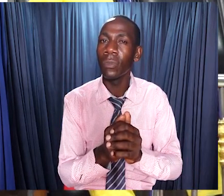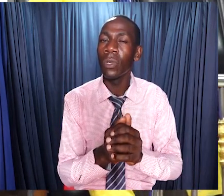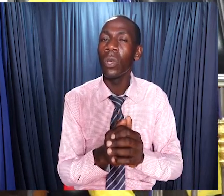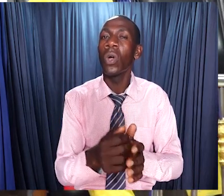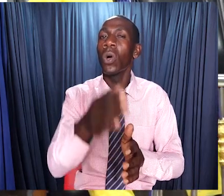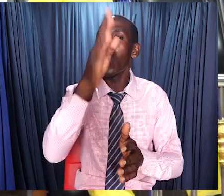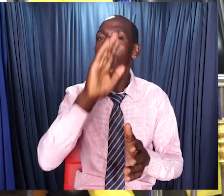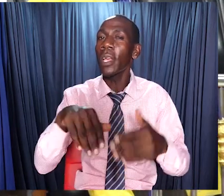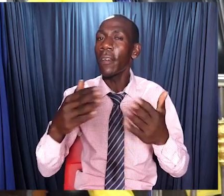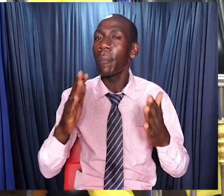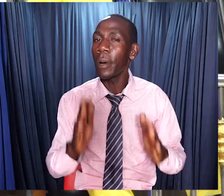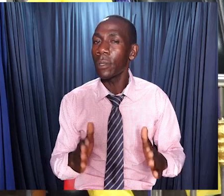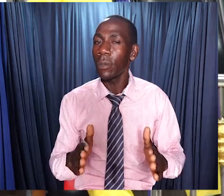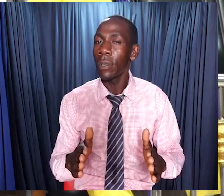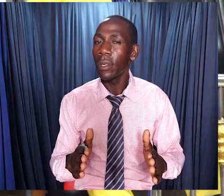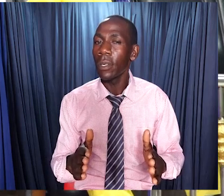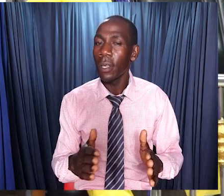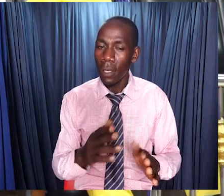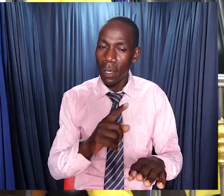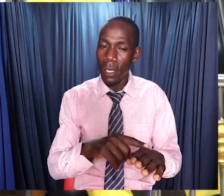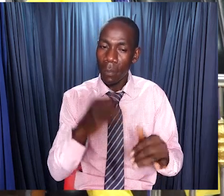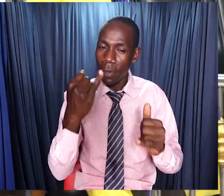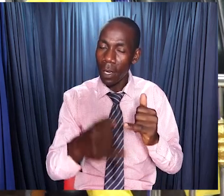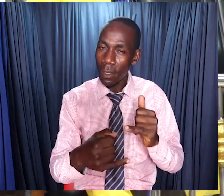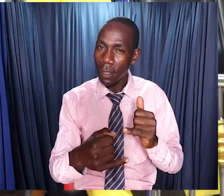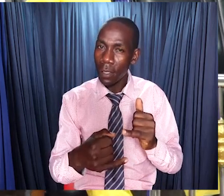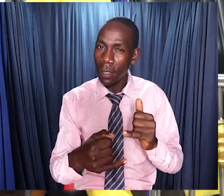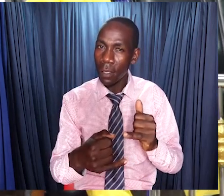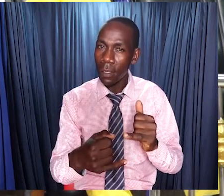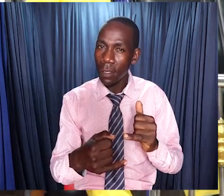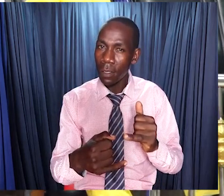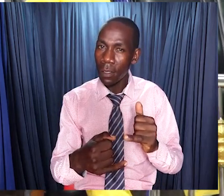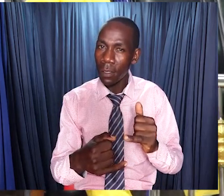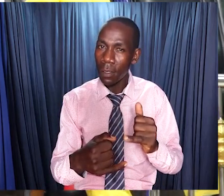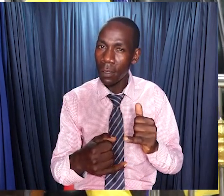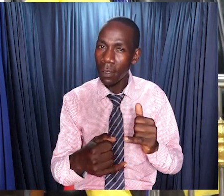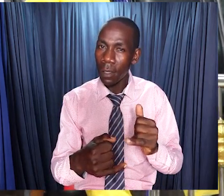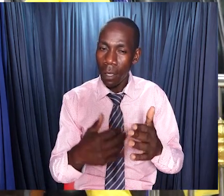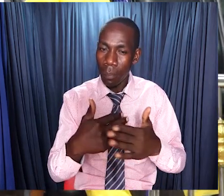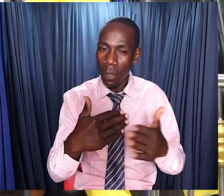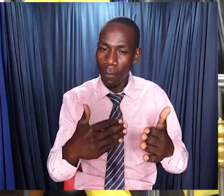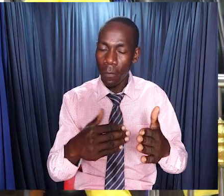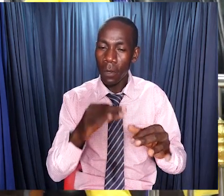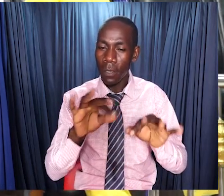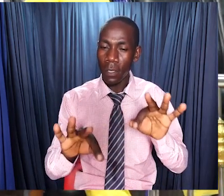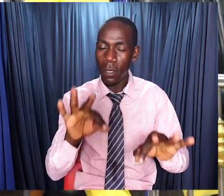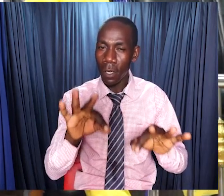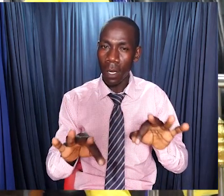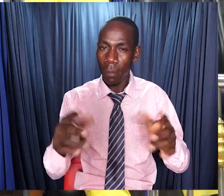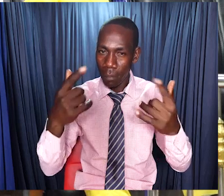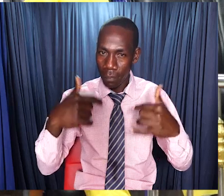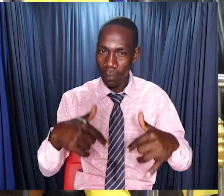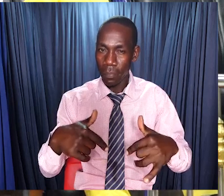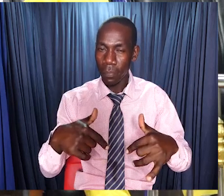Mungu humpa mtu. God gives one. Nafasi ya mwisho. The last chance. Kabla hukumu haijaji. Before condemnation